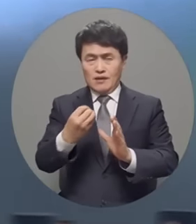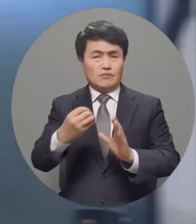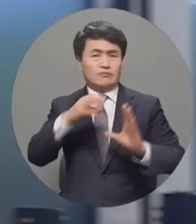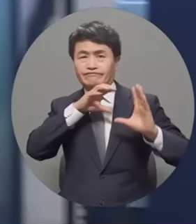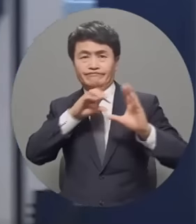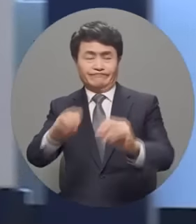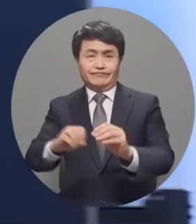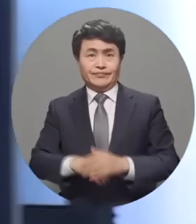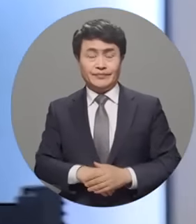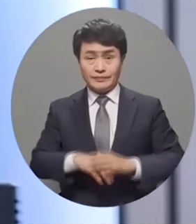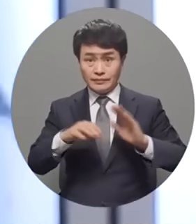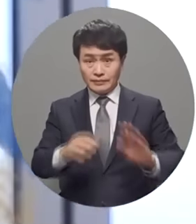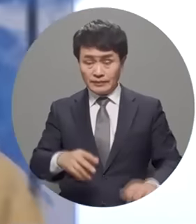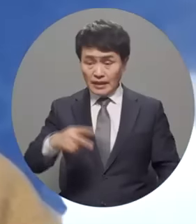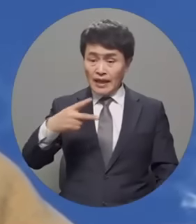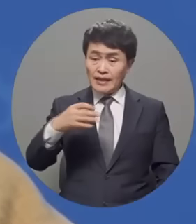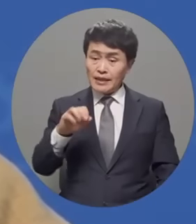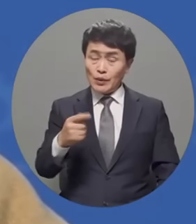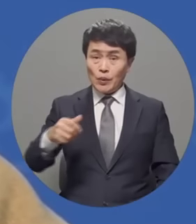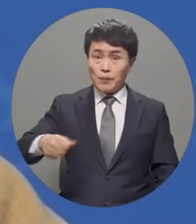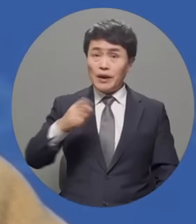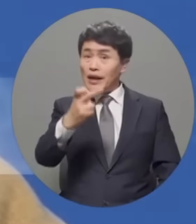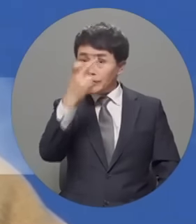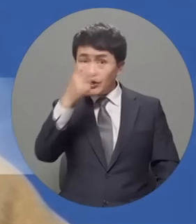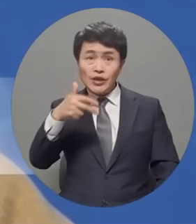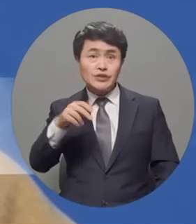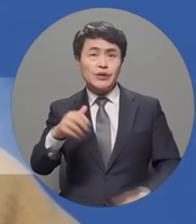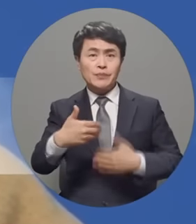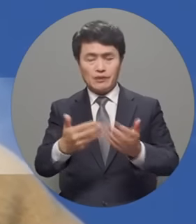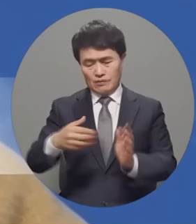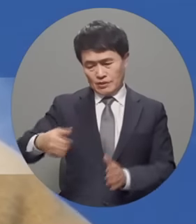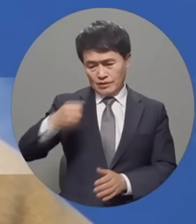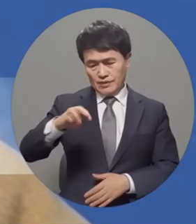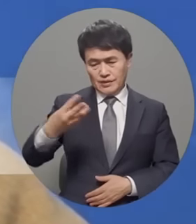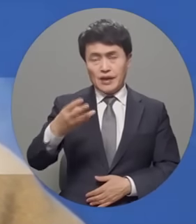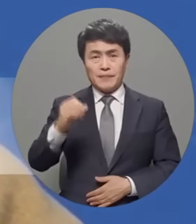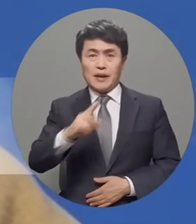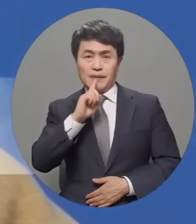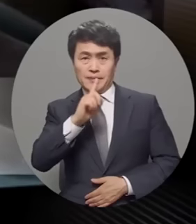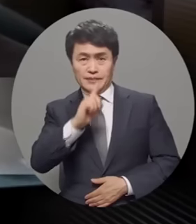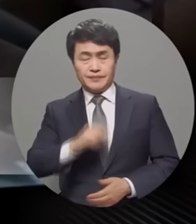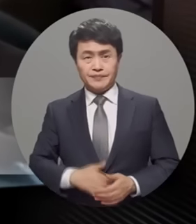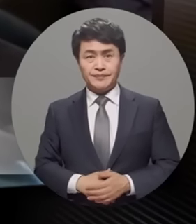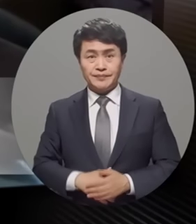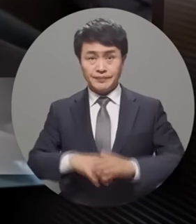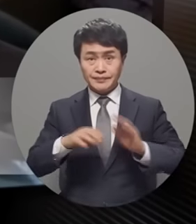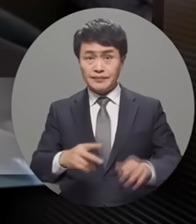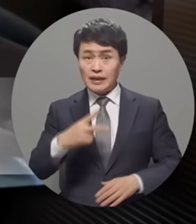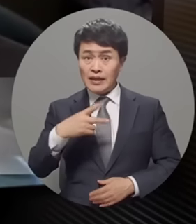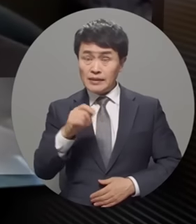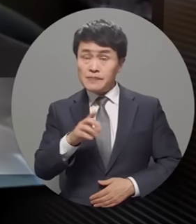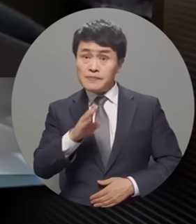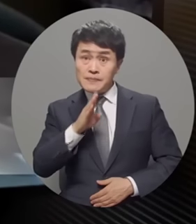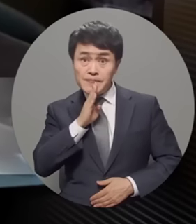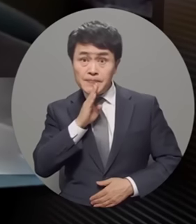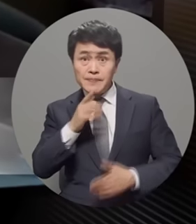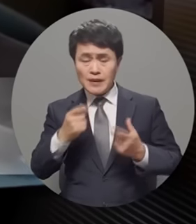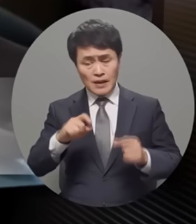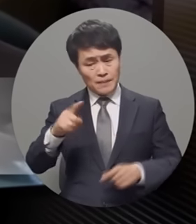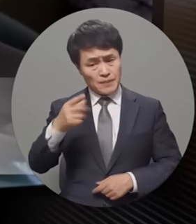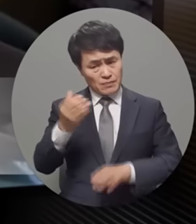있습니다. 디올백을 건넨 최재형 목사는 해당 가방이 300만 원이라고 밝혔습니다. 디올백이 진품이라면 100만